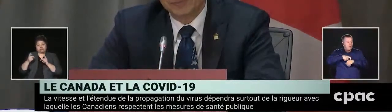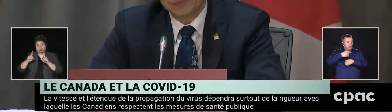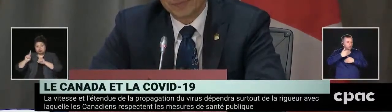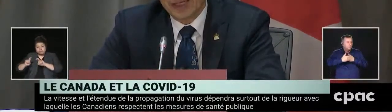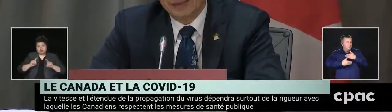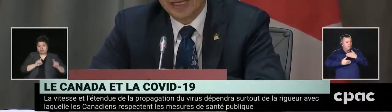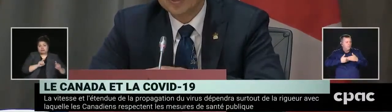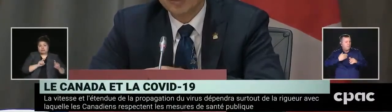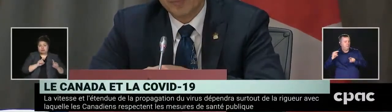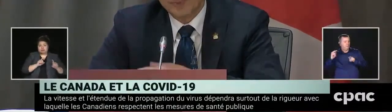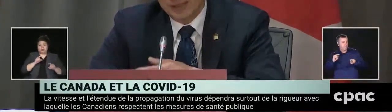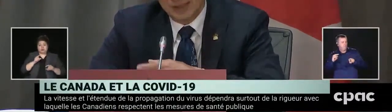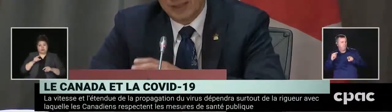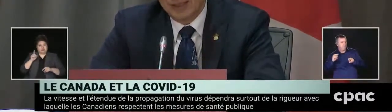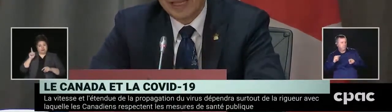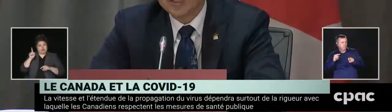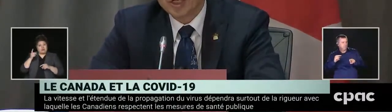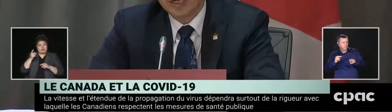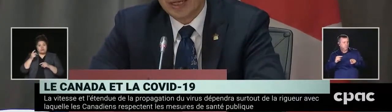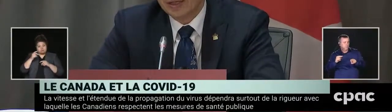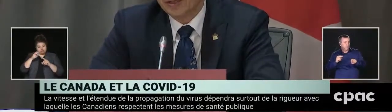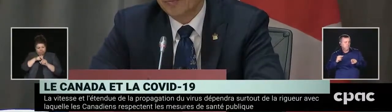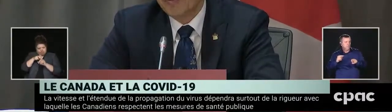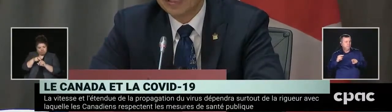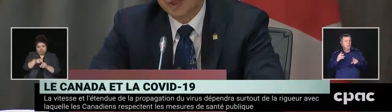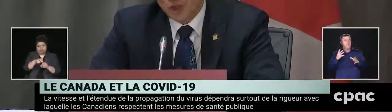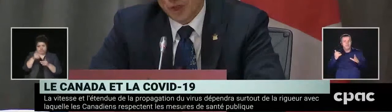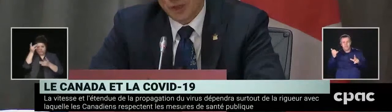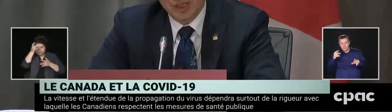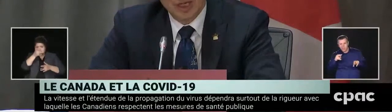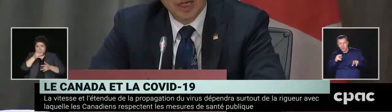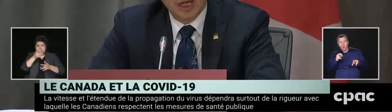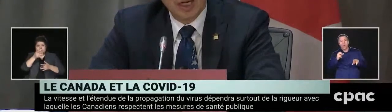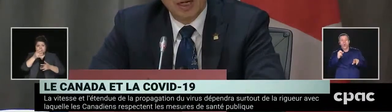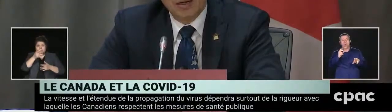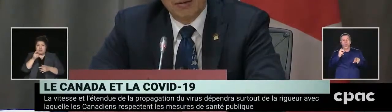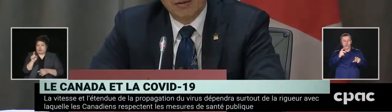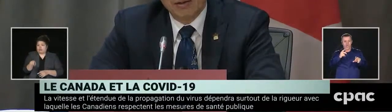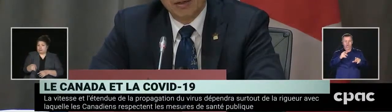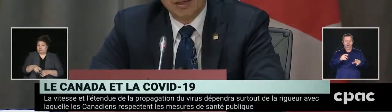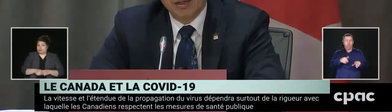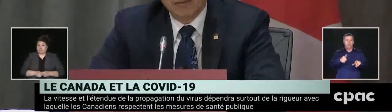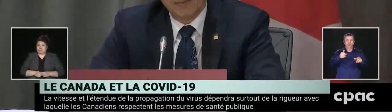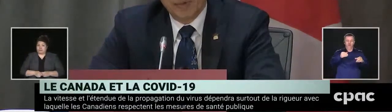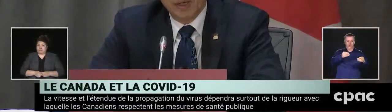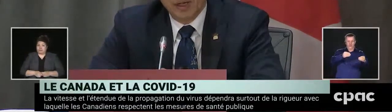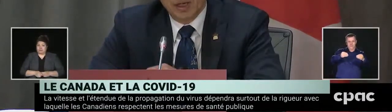peuvent légèrement peut-être lâcher quelques mesures en